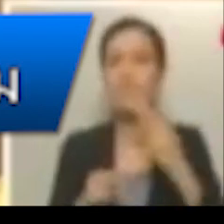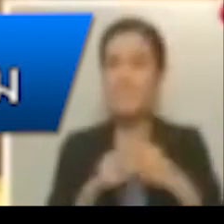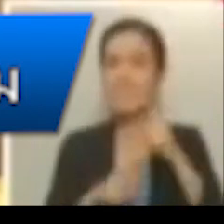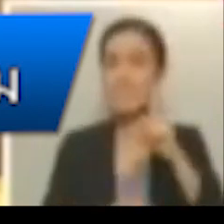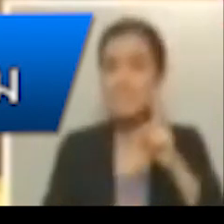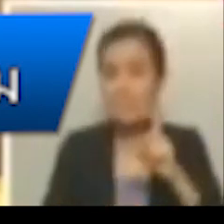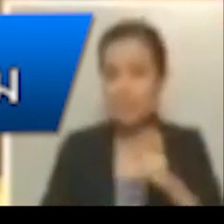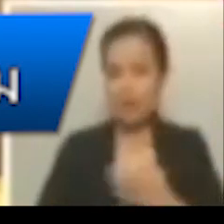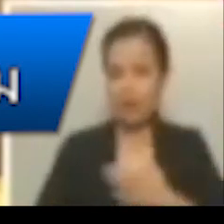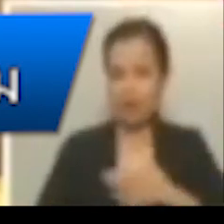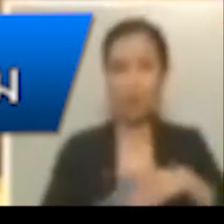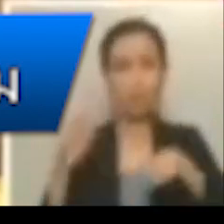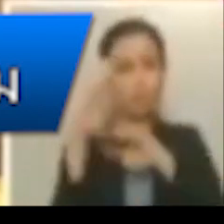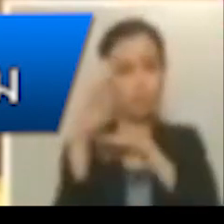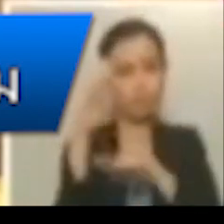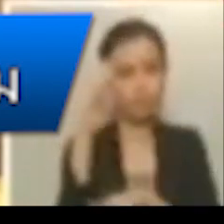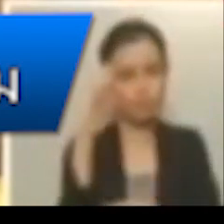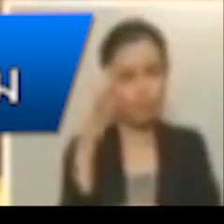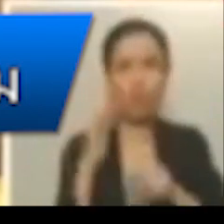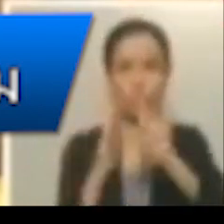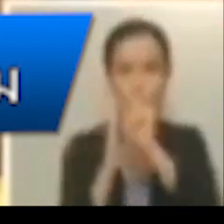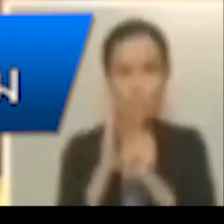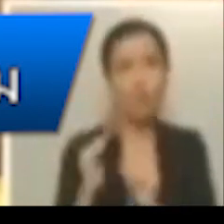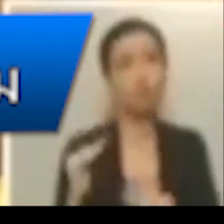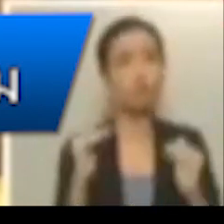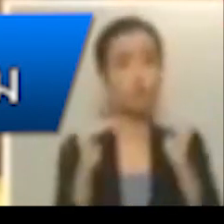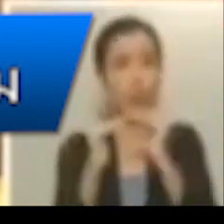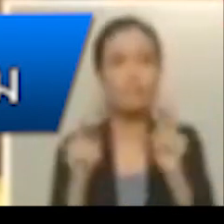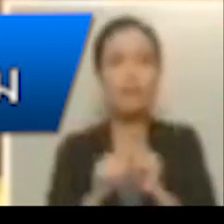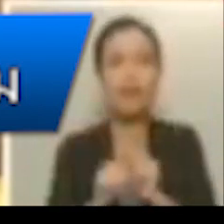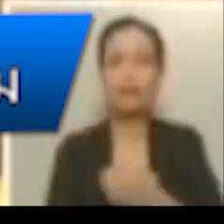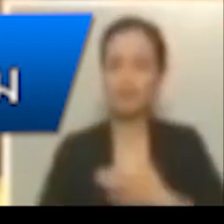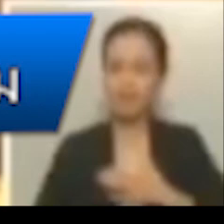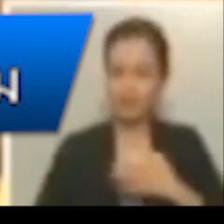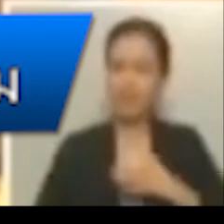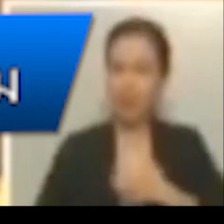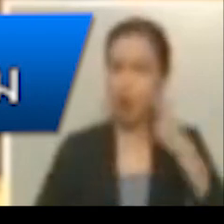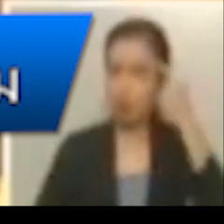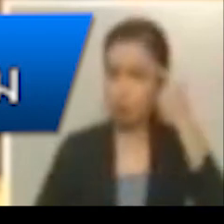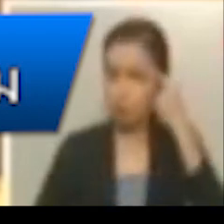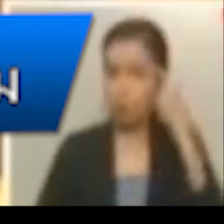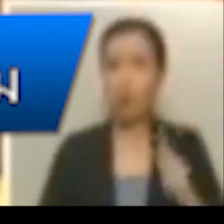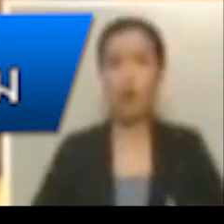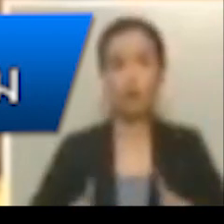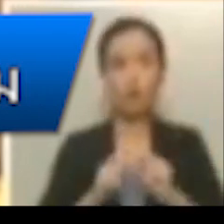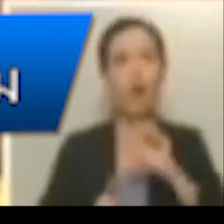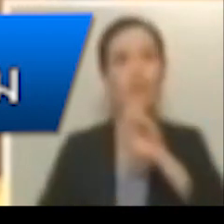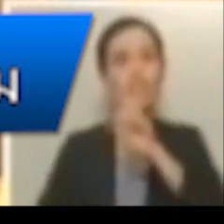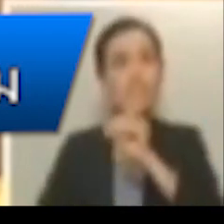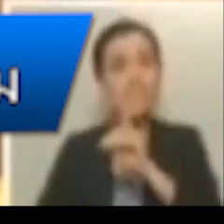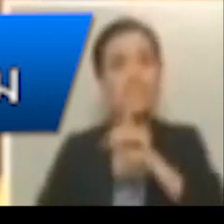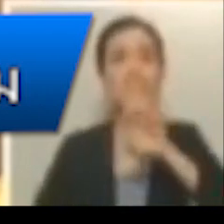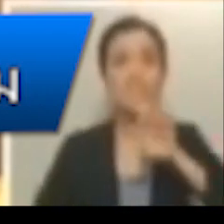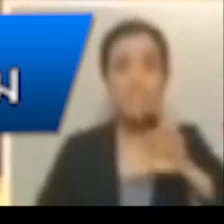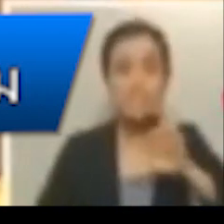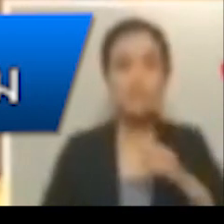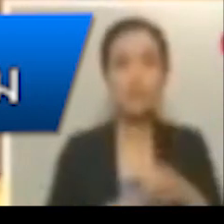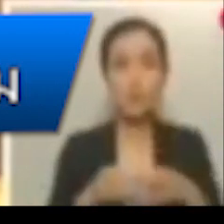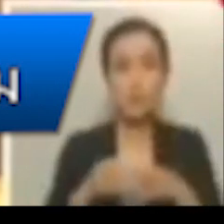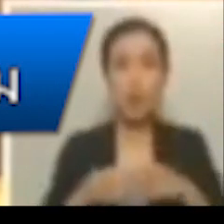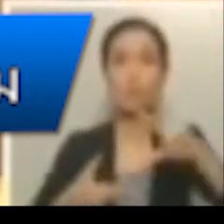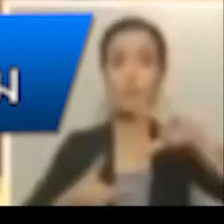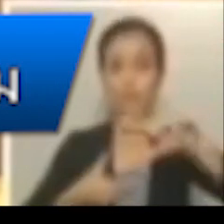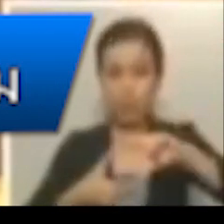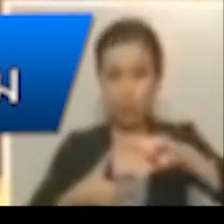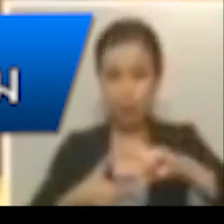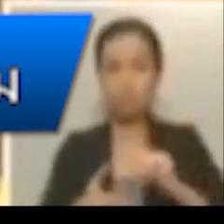ได้ดำเนินการทางกระบวนการยุติธรรมแล้วสิ่งที่ดิฉันอยากจะทราบก็คือในส่วนของกระทรวงดีอีและในส่วนของพรรคพลังประช